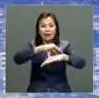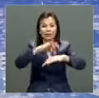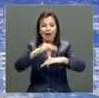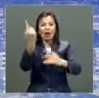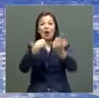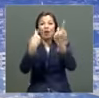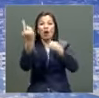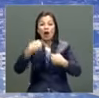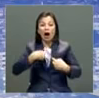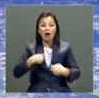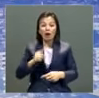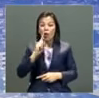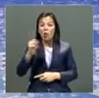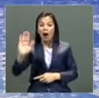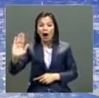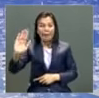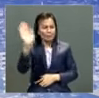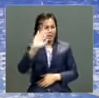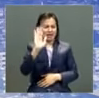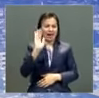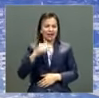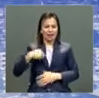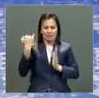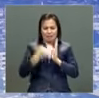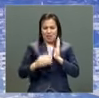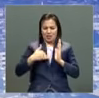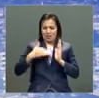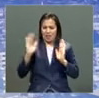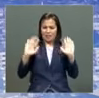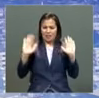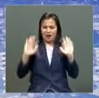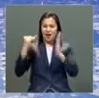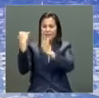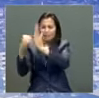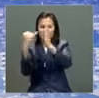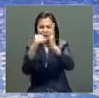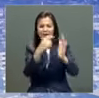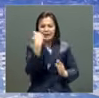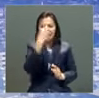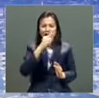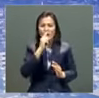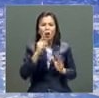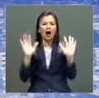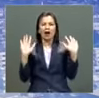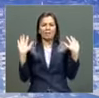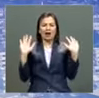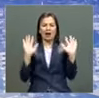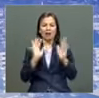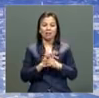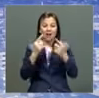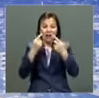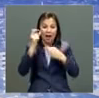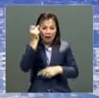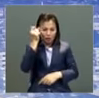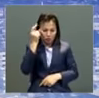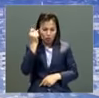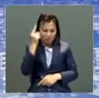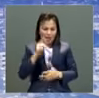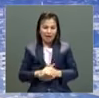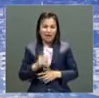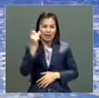ษหมอนะอย่านะครับไม่ได้เป็นความผิดของผมนะครับหรือไม่ได้เป็นความผิดของใครอะไรกันเลยเราเข้าใจว่าเหตุการณ์ต่างๆเหล่